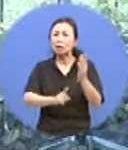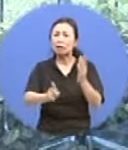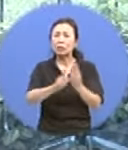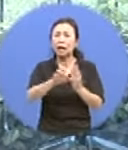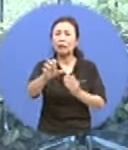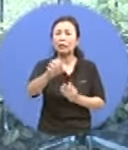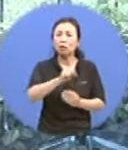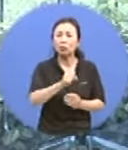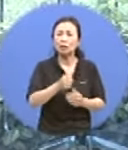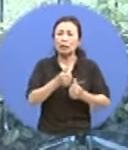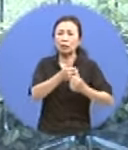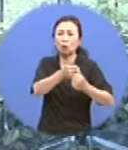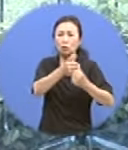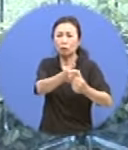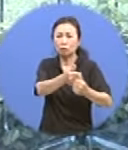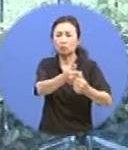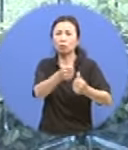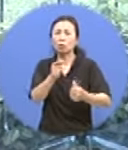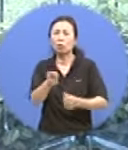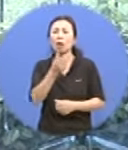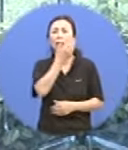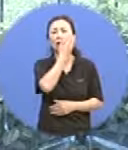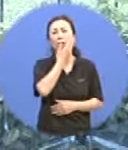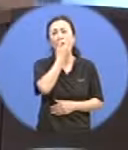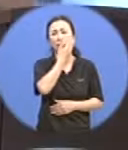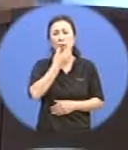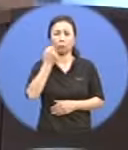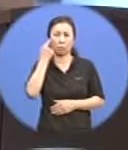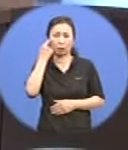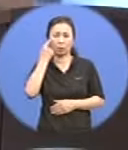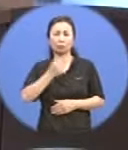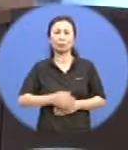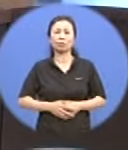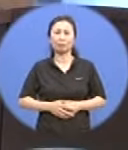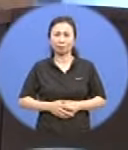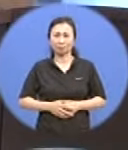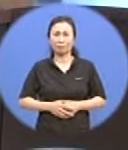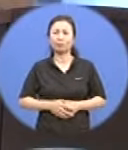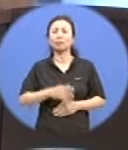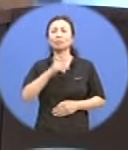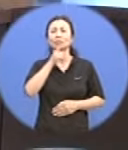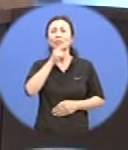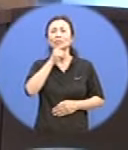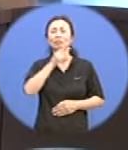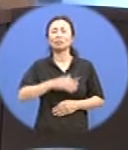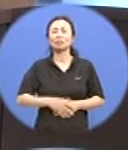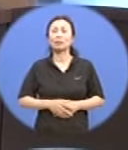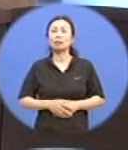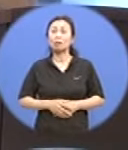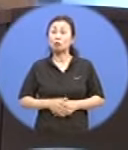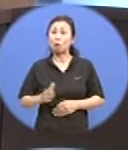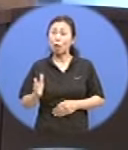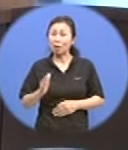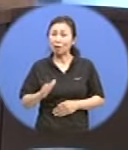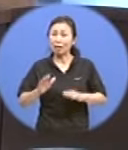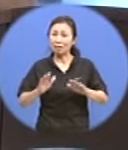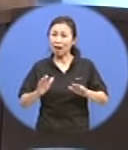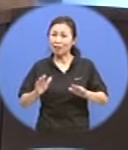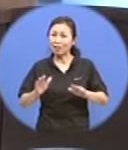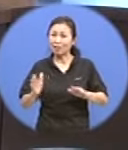くということが重要じゃないかなと思ってるんですね。 なるほど。 それぐらい最近は変化も早いです